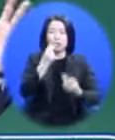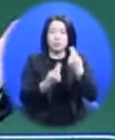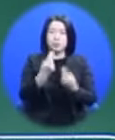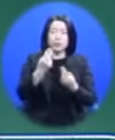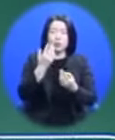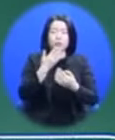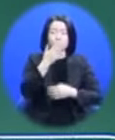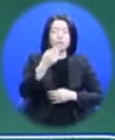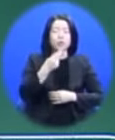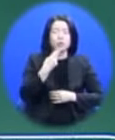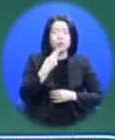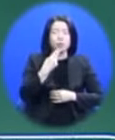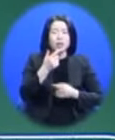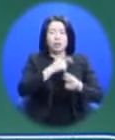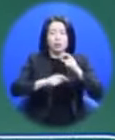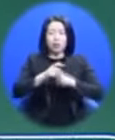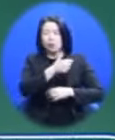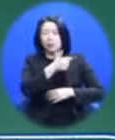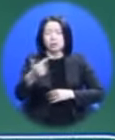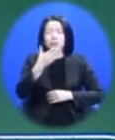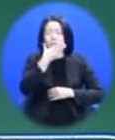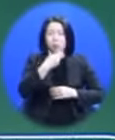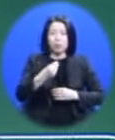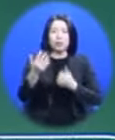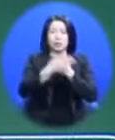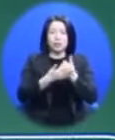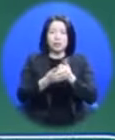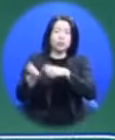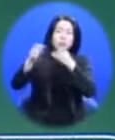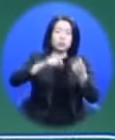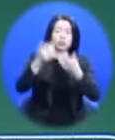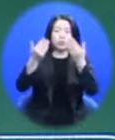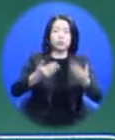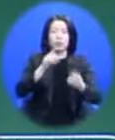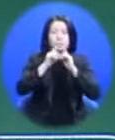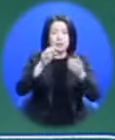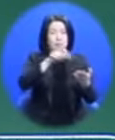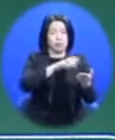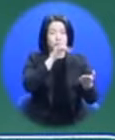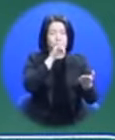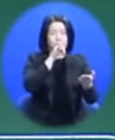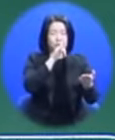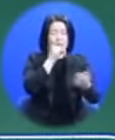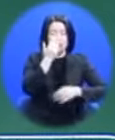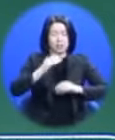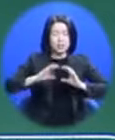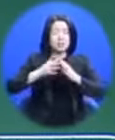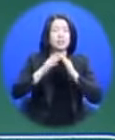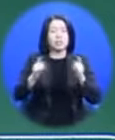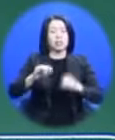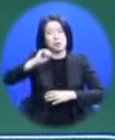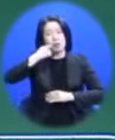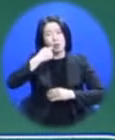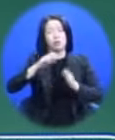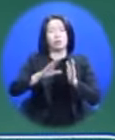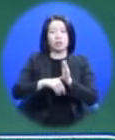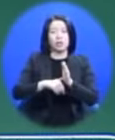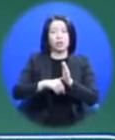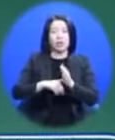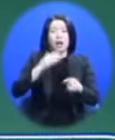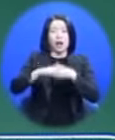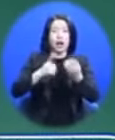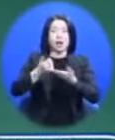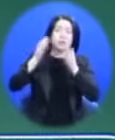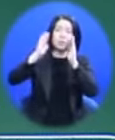더 놀라운 은혜와 복을 부어주시겠다고 말씀하고 있는 것입니다. 이스라엘 백성들이 어려운 때에 하나님을 향한